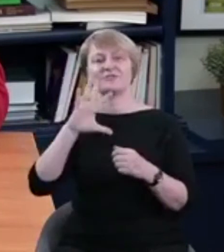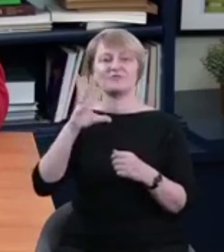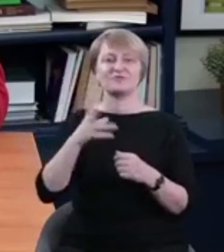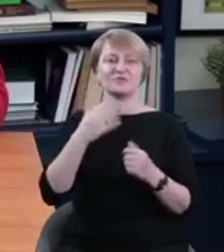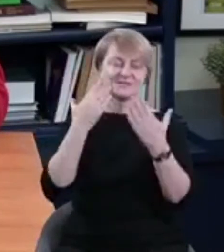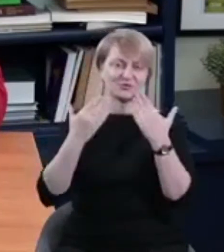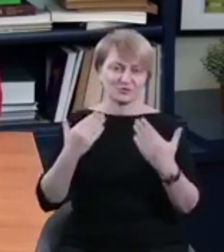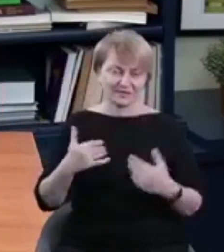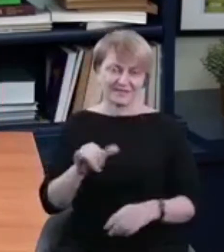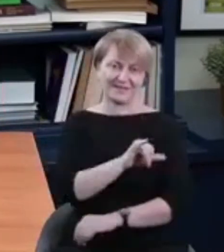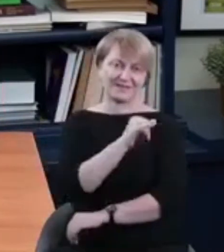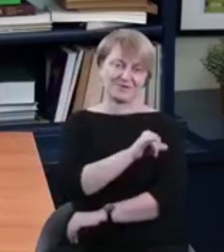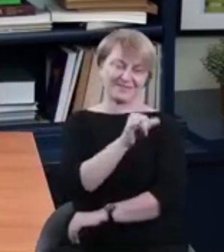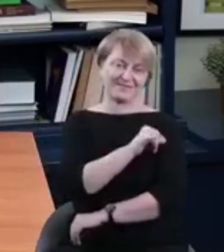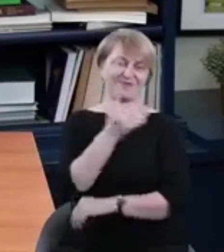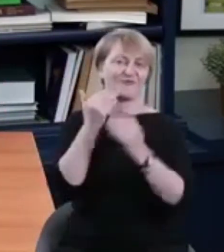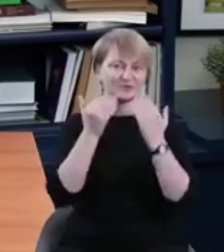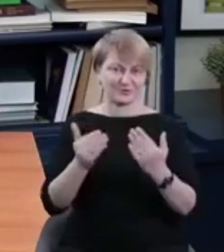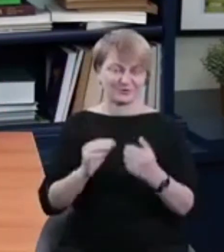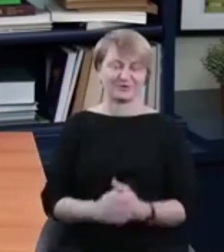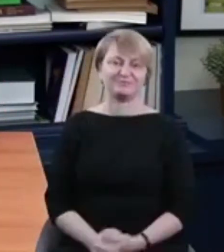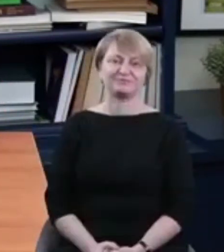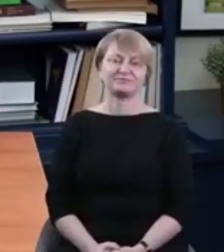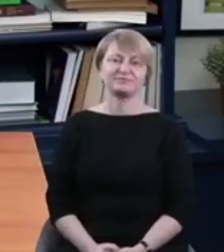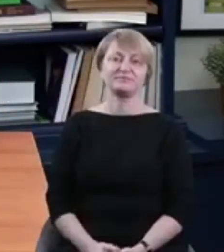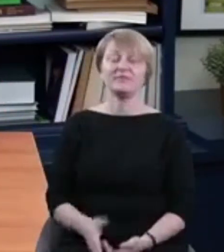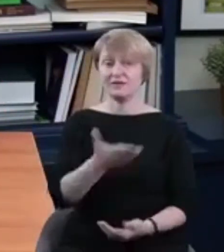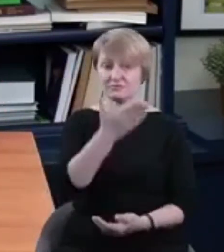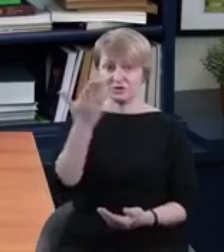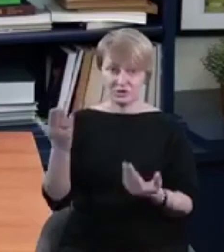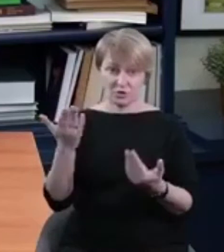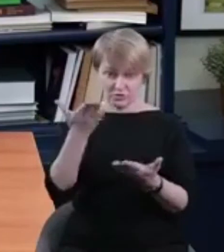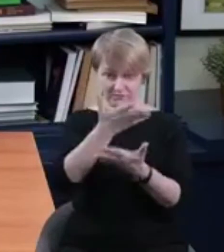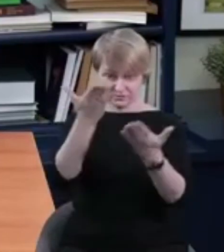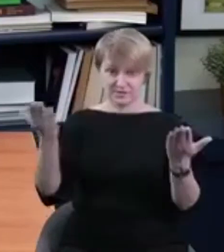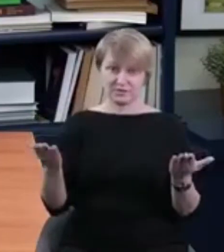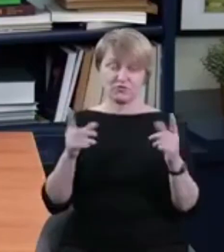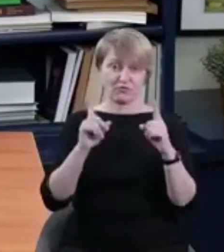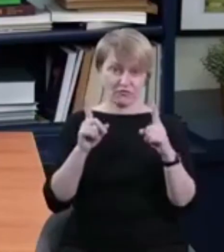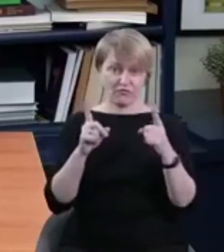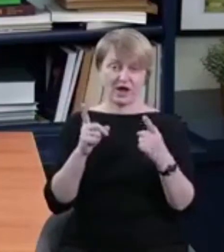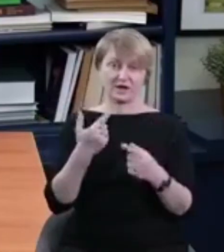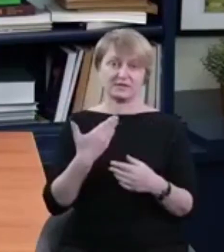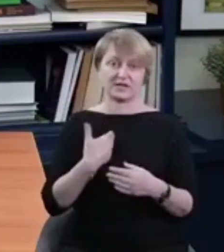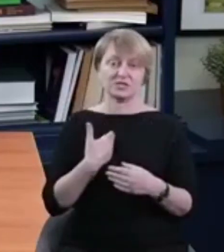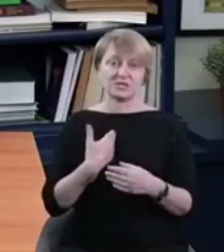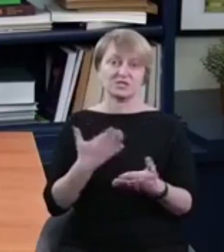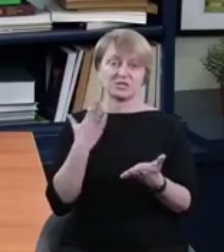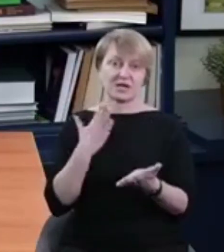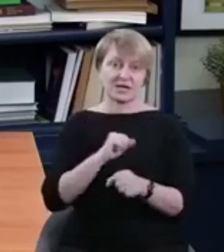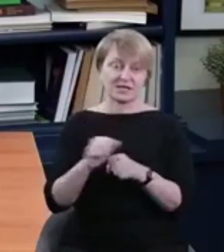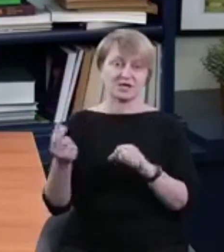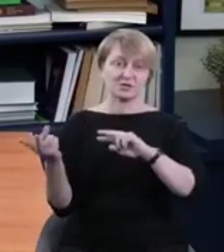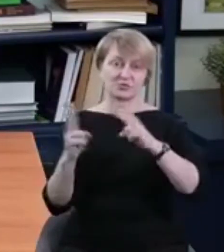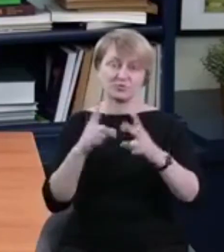też fajnie że państwo zwróćcie na to uwagę po raz kolejny nasze spotkanie jest tłumaczone na język migowy